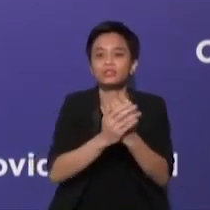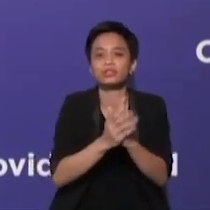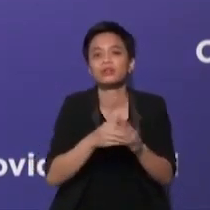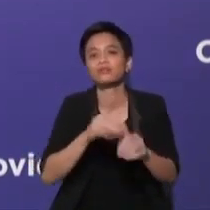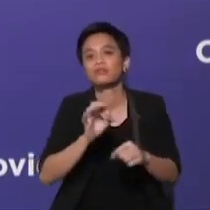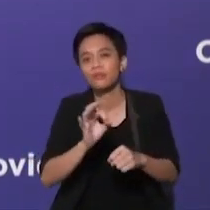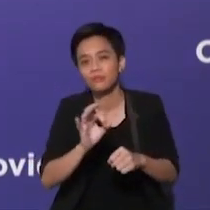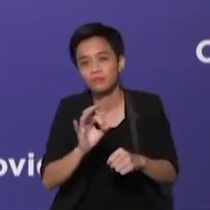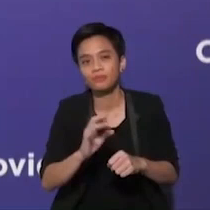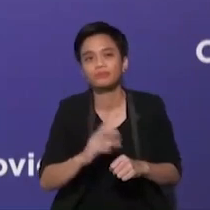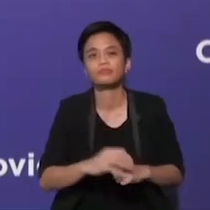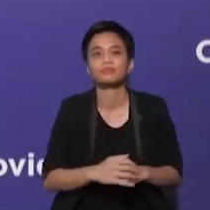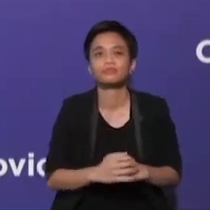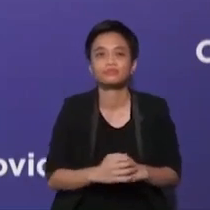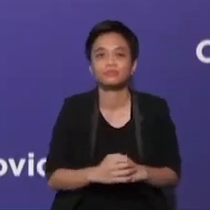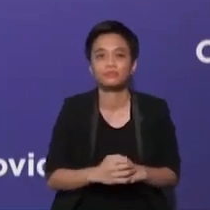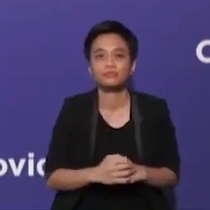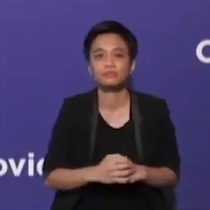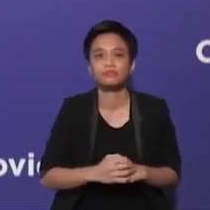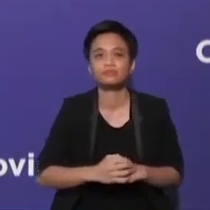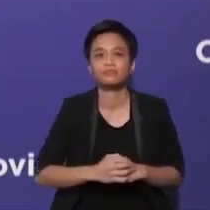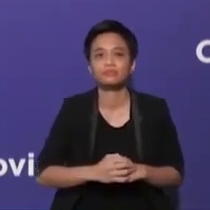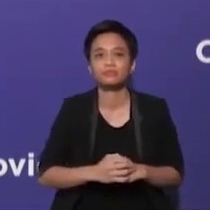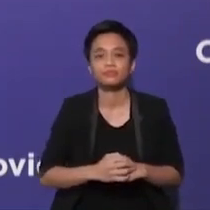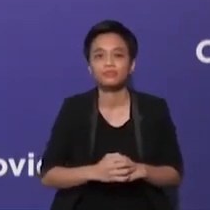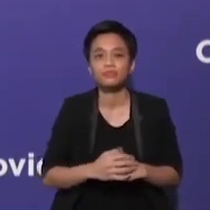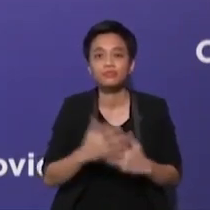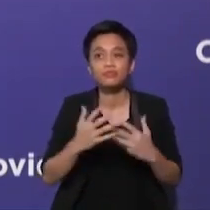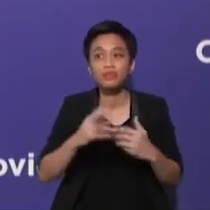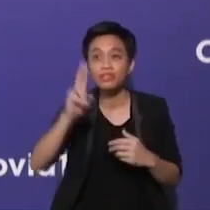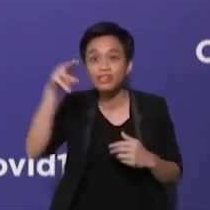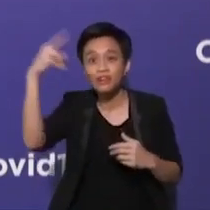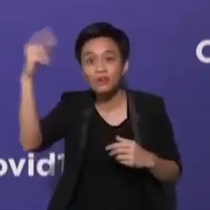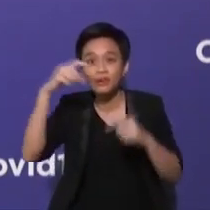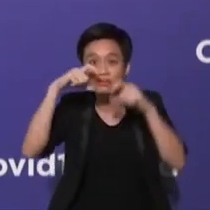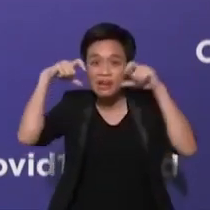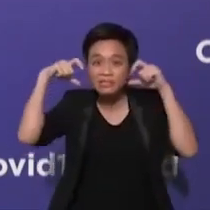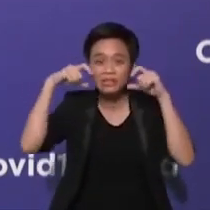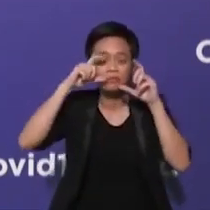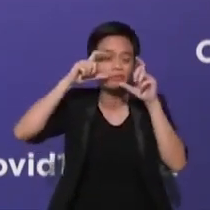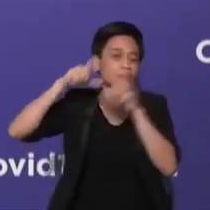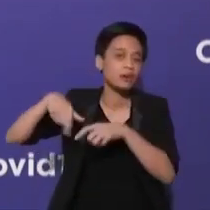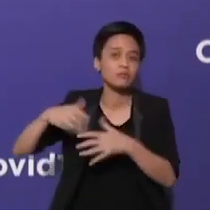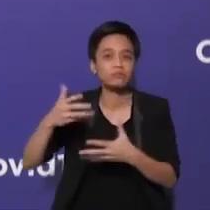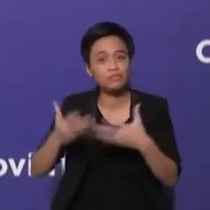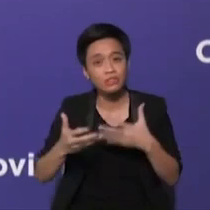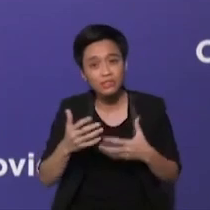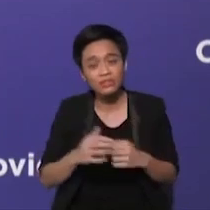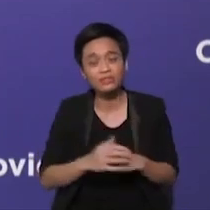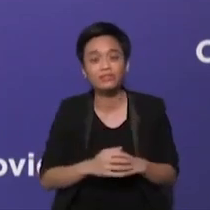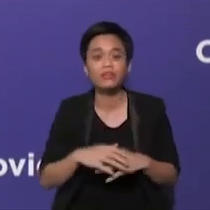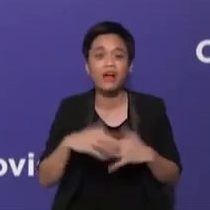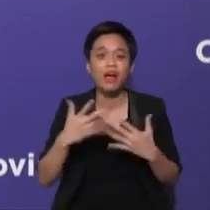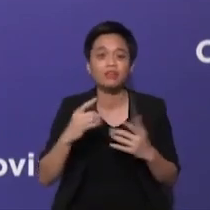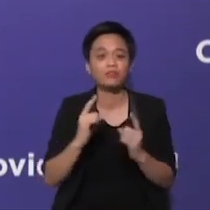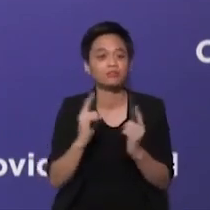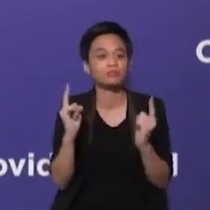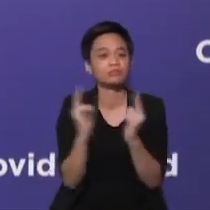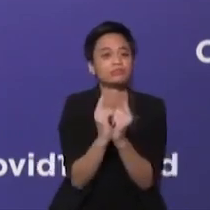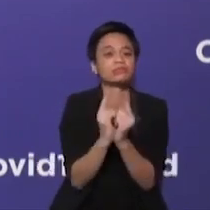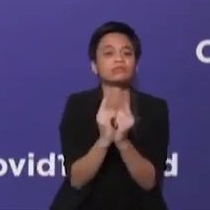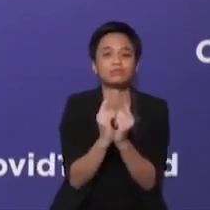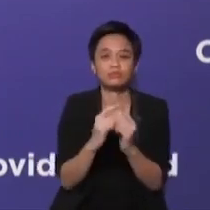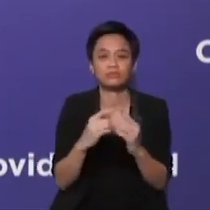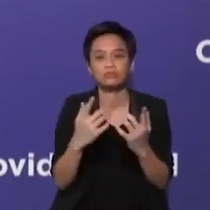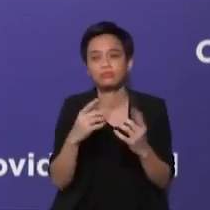sabun karena tidak memakai masker karena tidak menjaga jarak